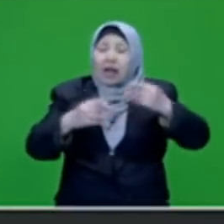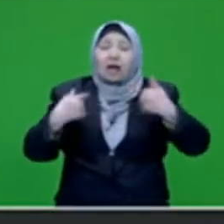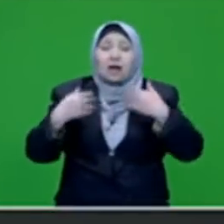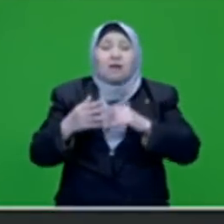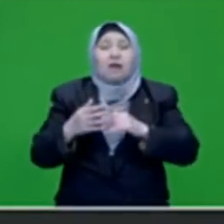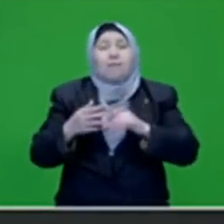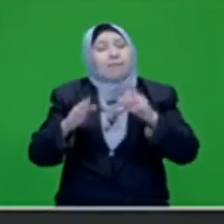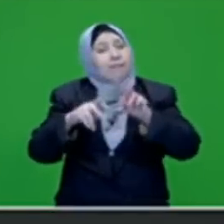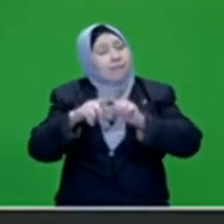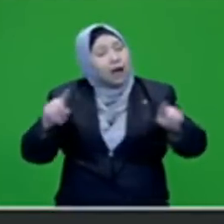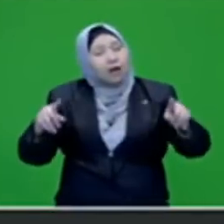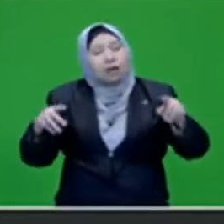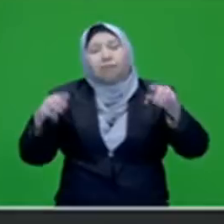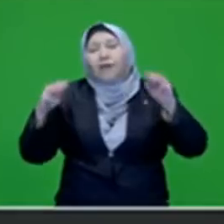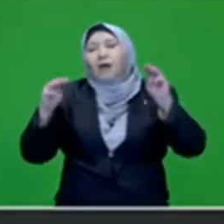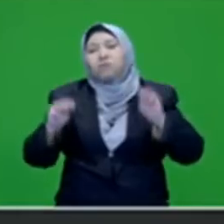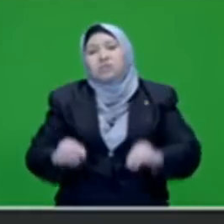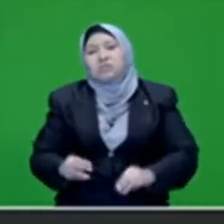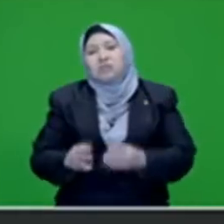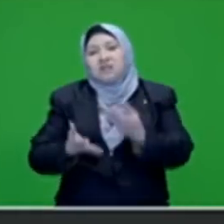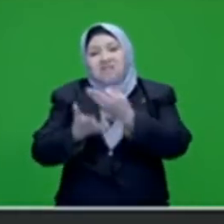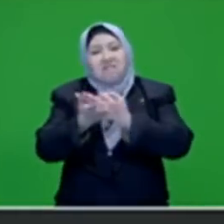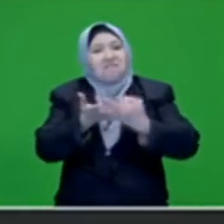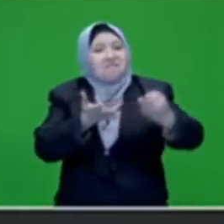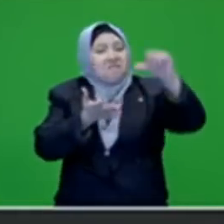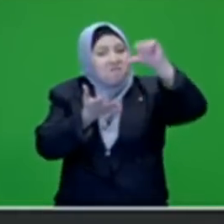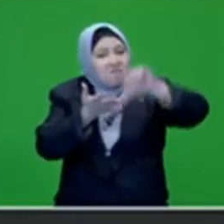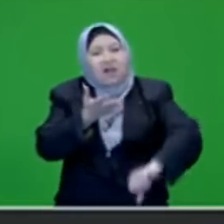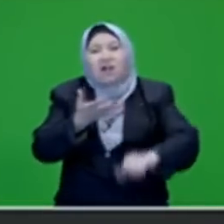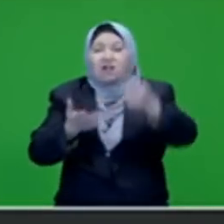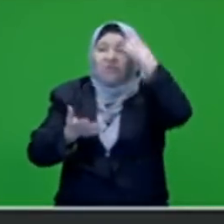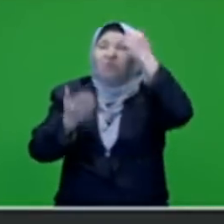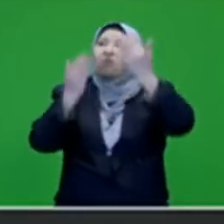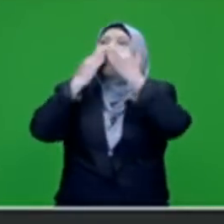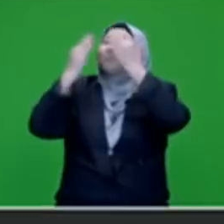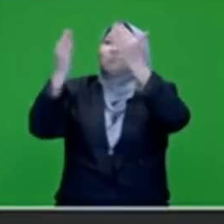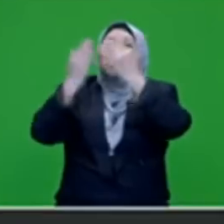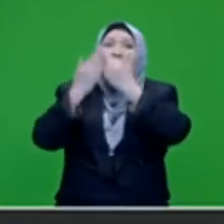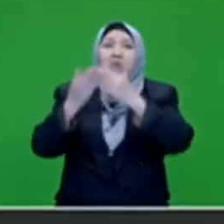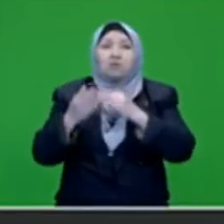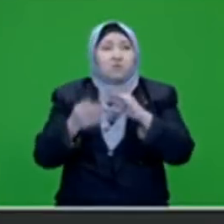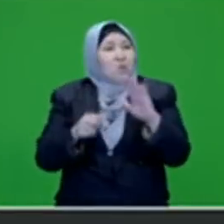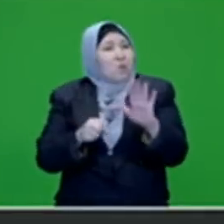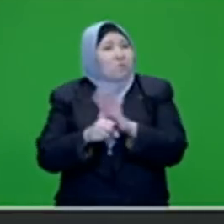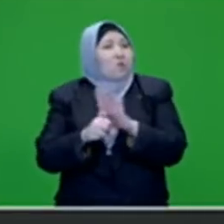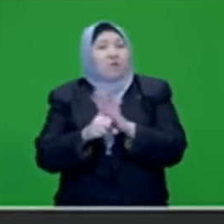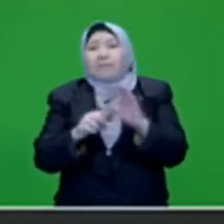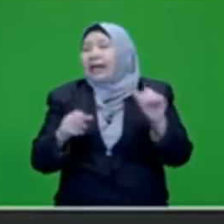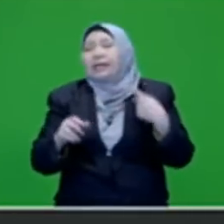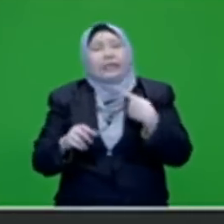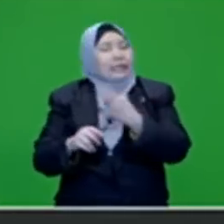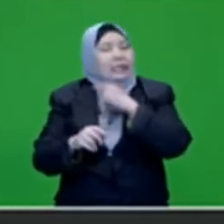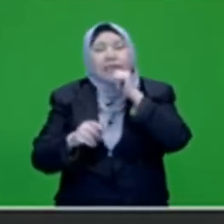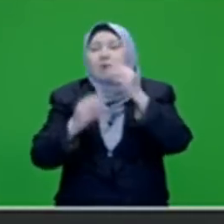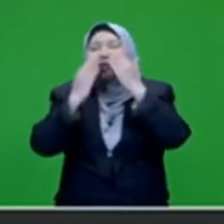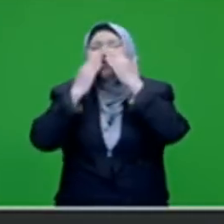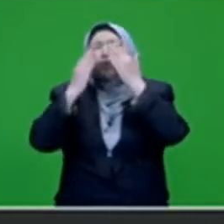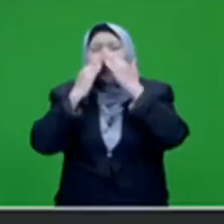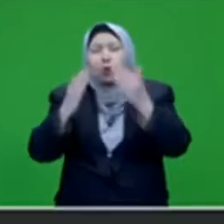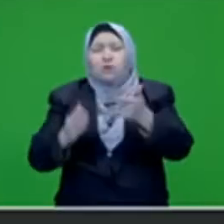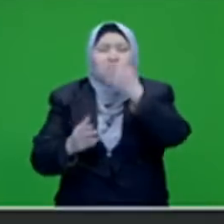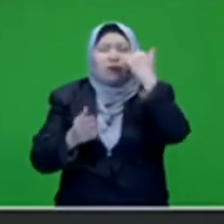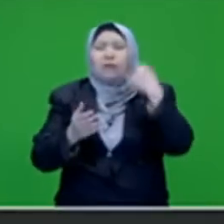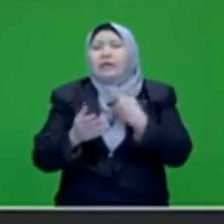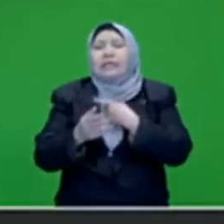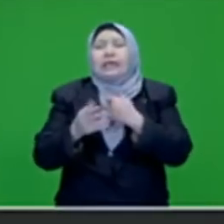untuk bersyukur. Gagal untuk bersyukur. Syukurlah apa yang ada ni, syukur. Kita jadi tak bersyukur ni, Ustaz Fazrul, sebab kita suka